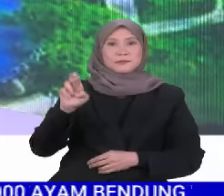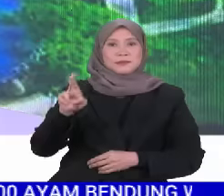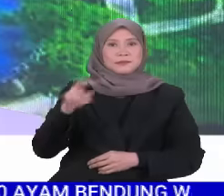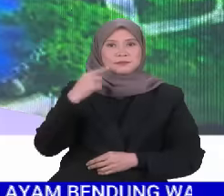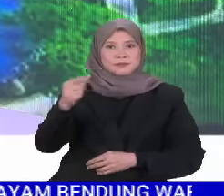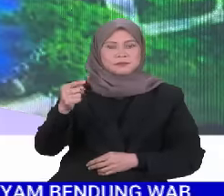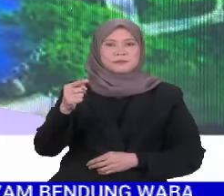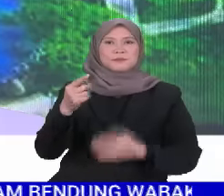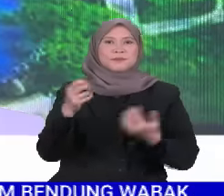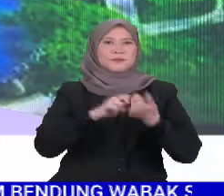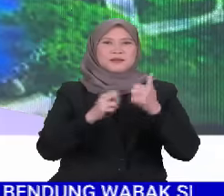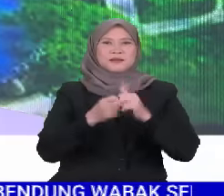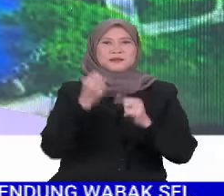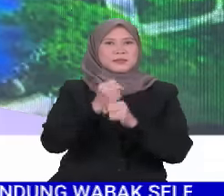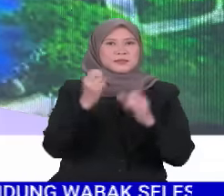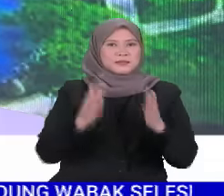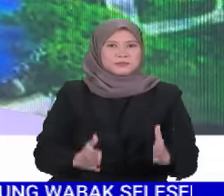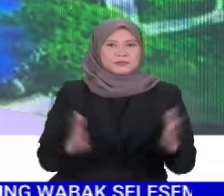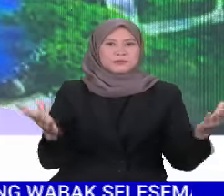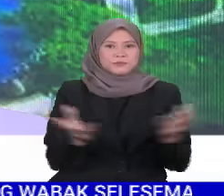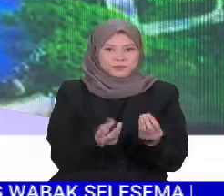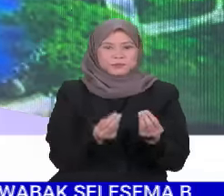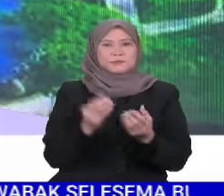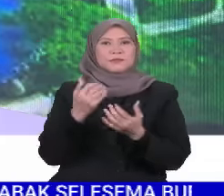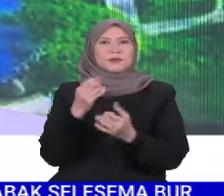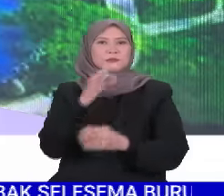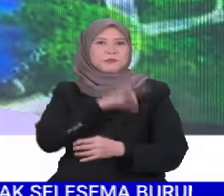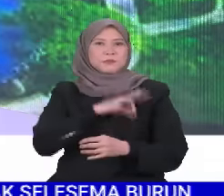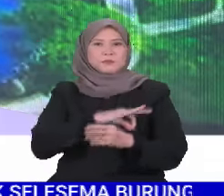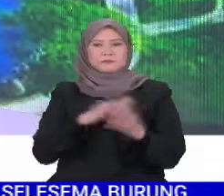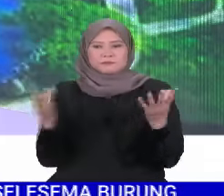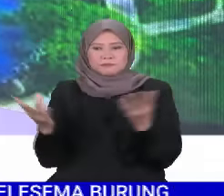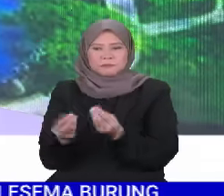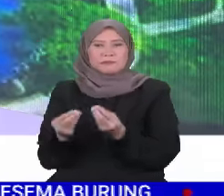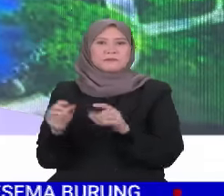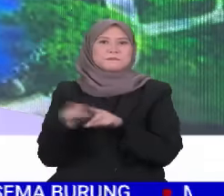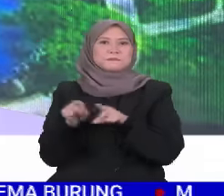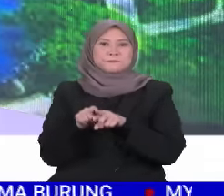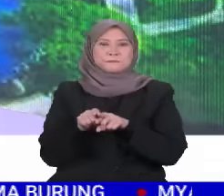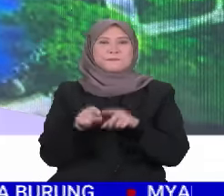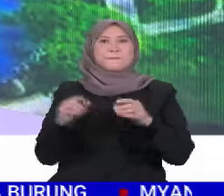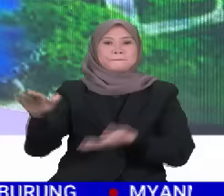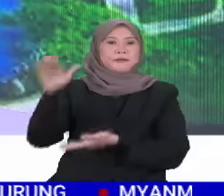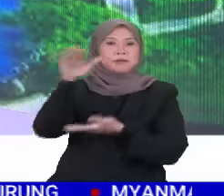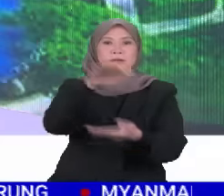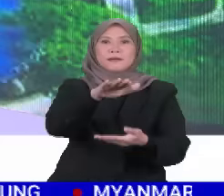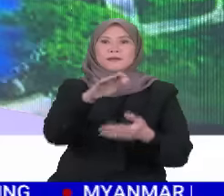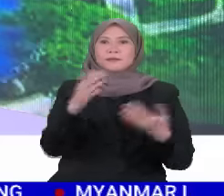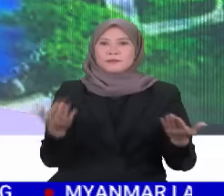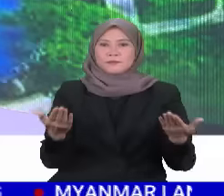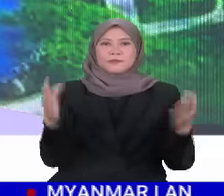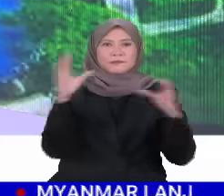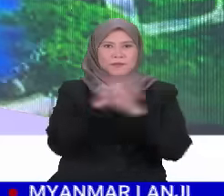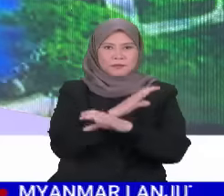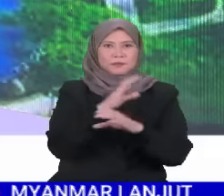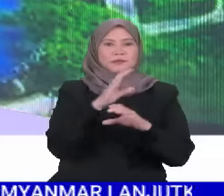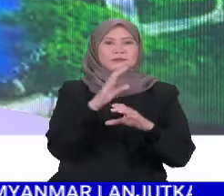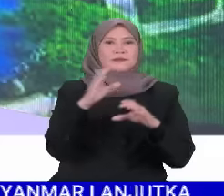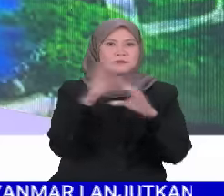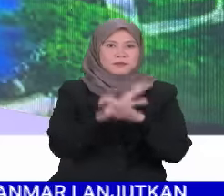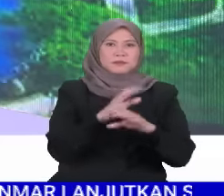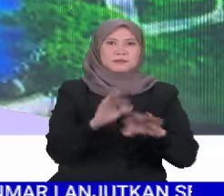isu kekurangan buruh peningkatan kadar faedah Global strategimbangan rangkaian merupakan utama